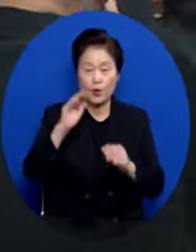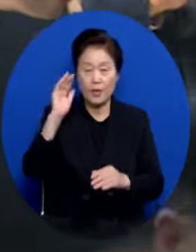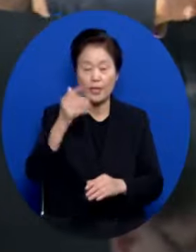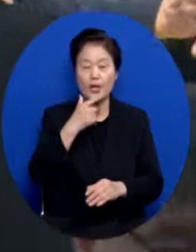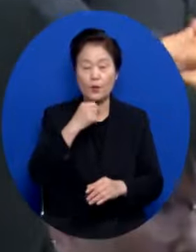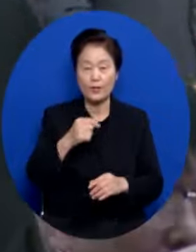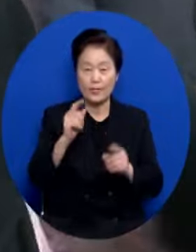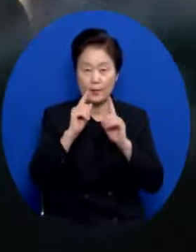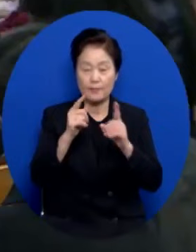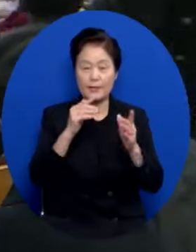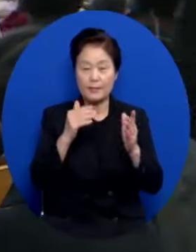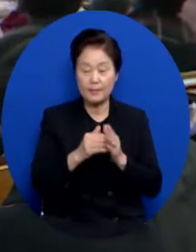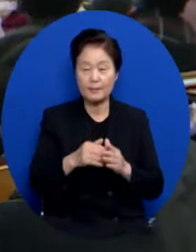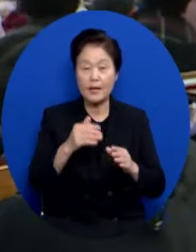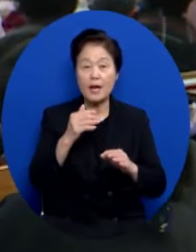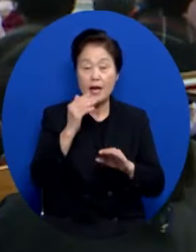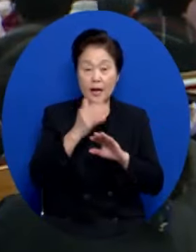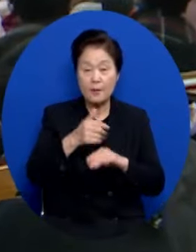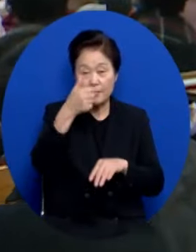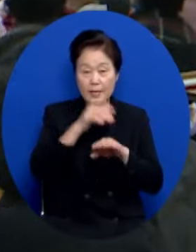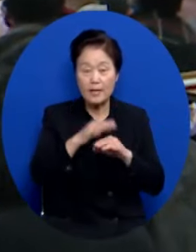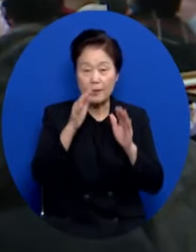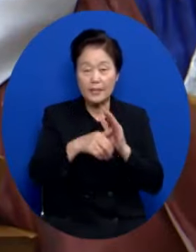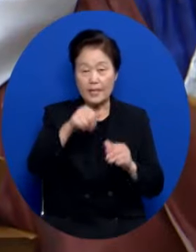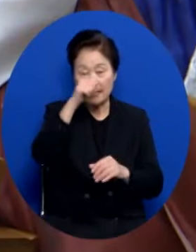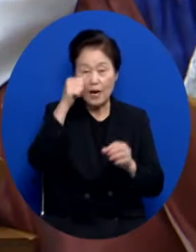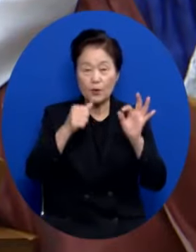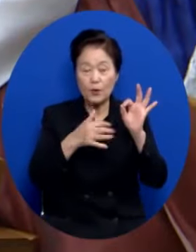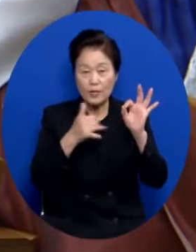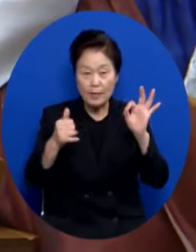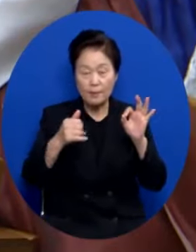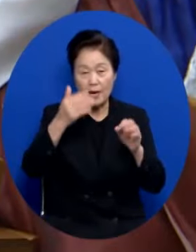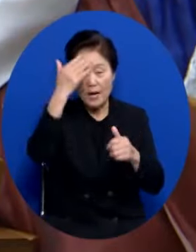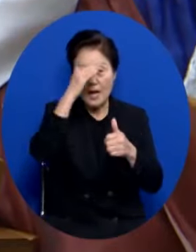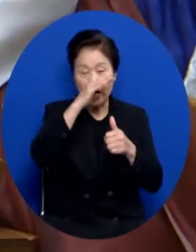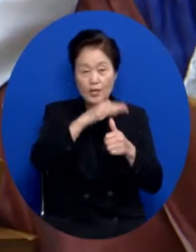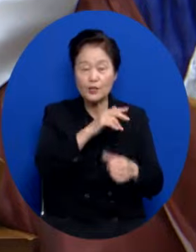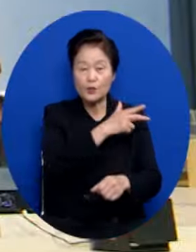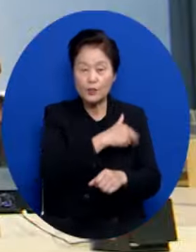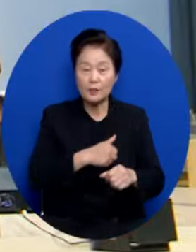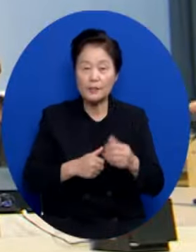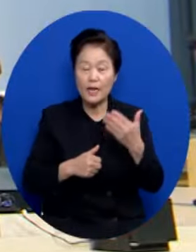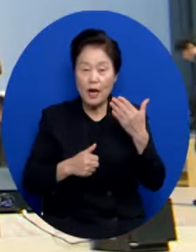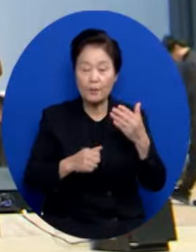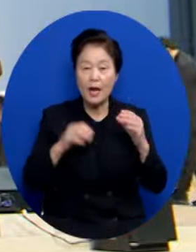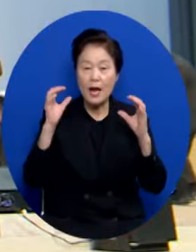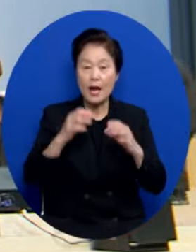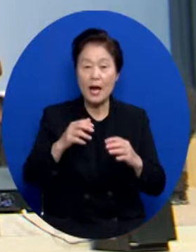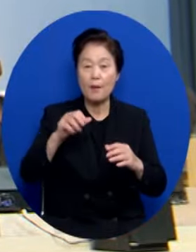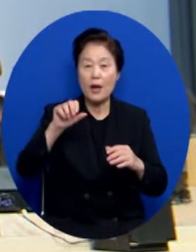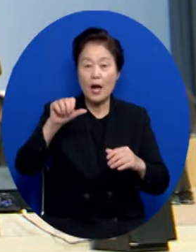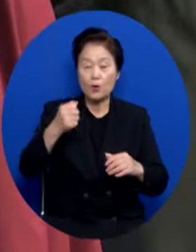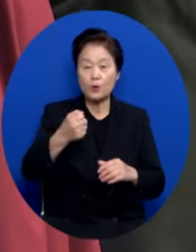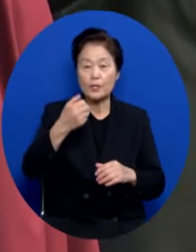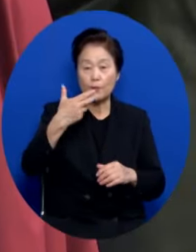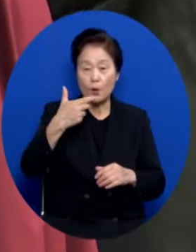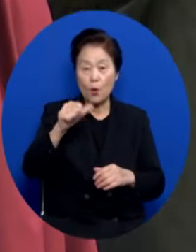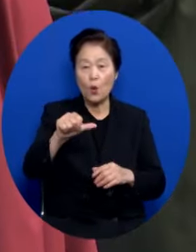전했습니다. 감사 예배에선 장로 10명, 안수집사 9명 등 총 95명의 임직식이